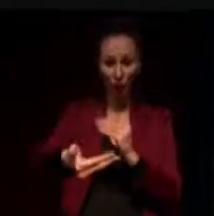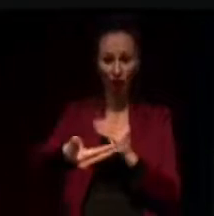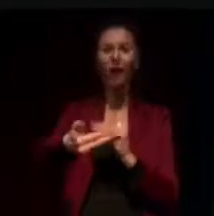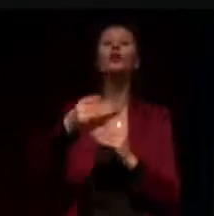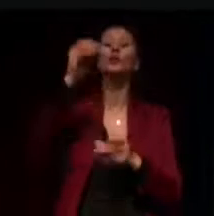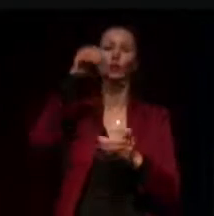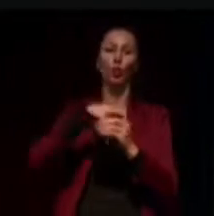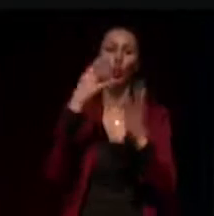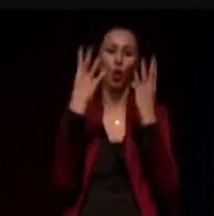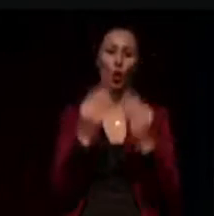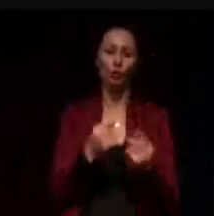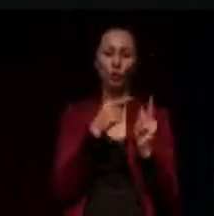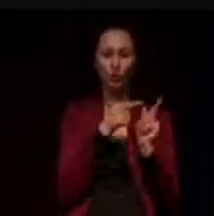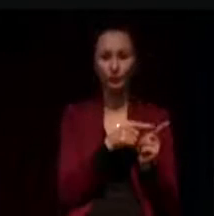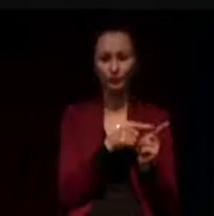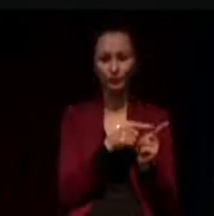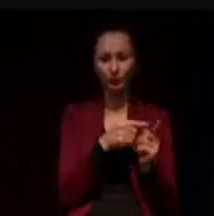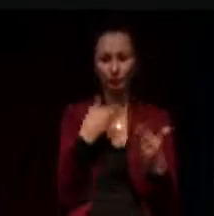son bulmaktadır.